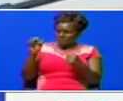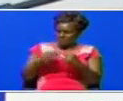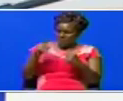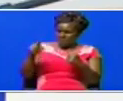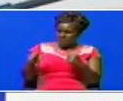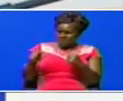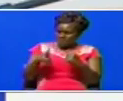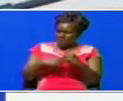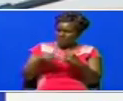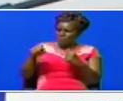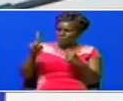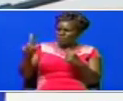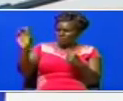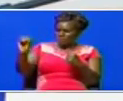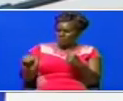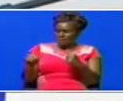483,157,